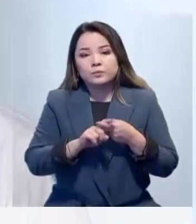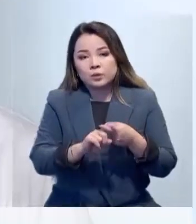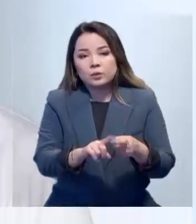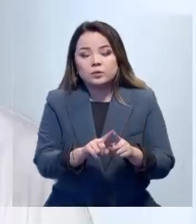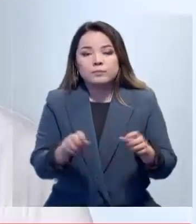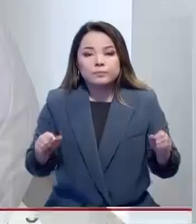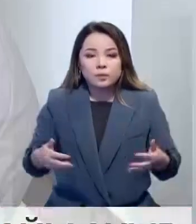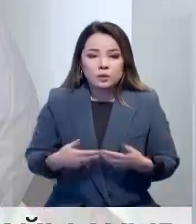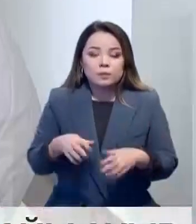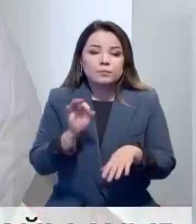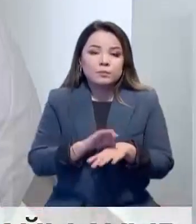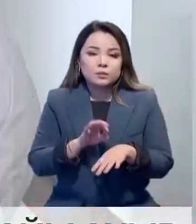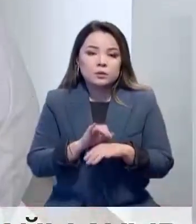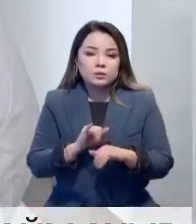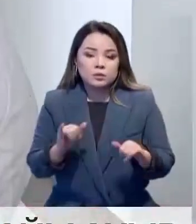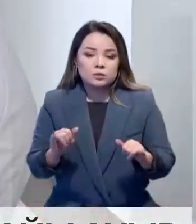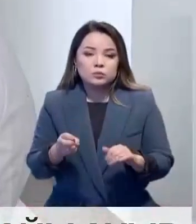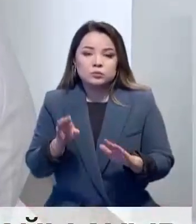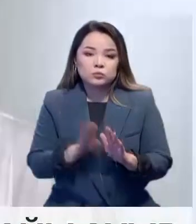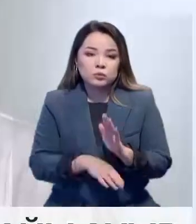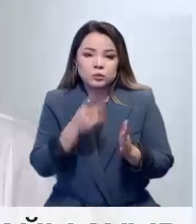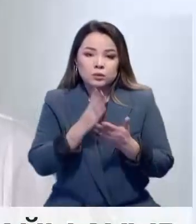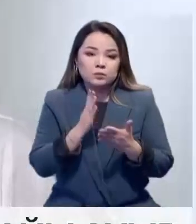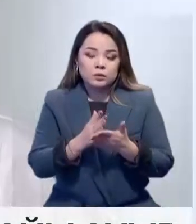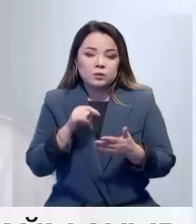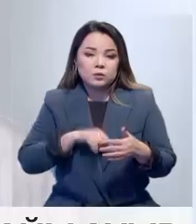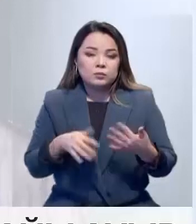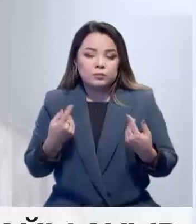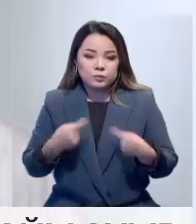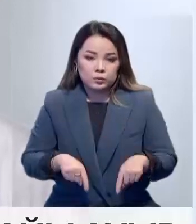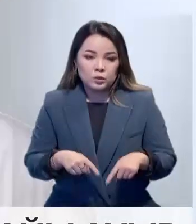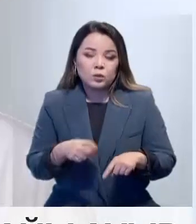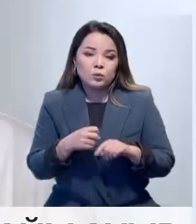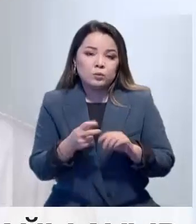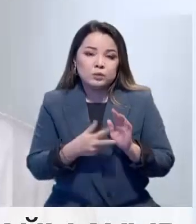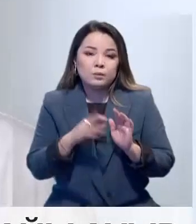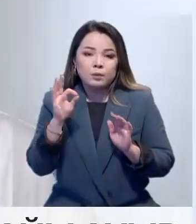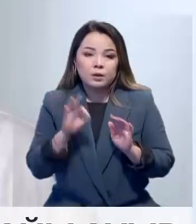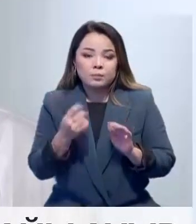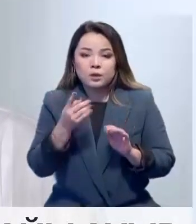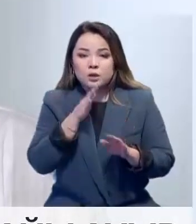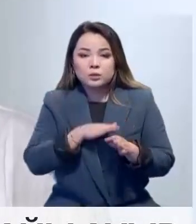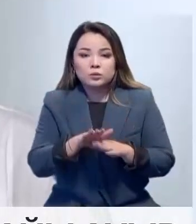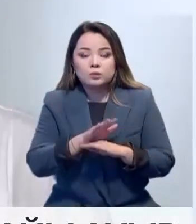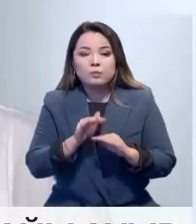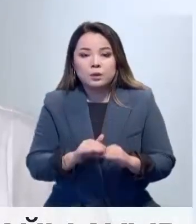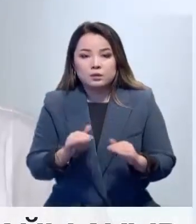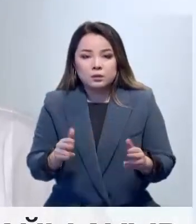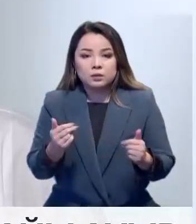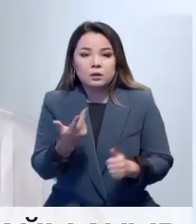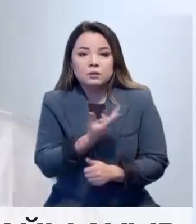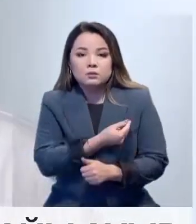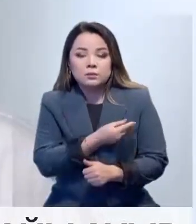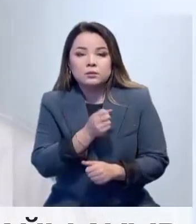салқын тиіп ауырып, соның арқасында көбейіп тұр. Жалпы жатқандардың 18% бір жасқа толмаған балалар. Олар әрине